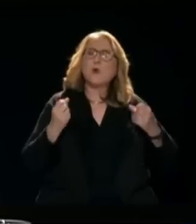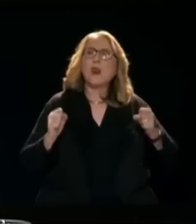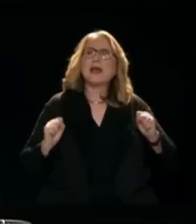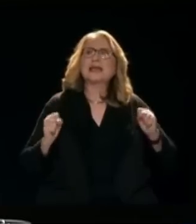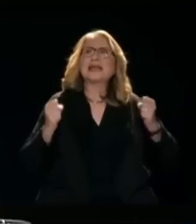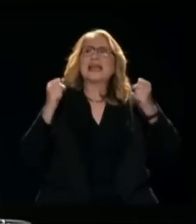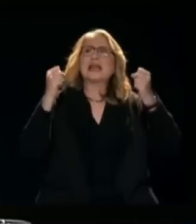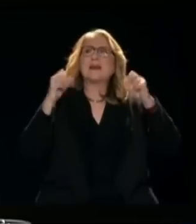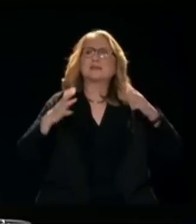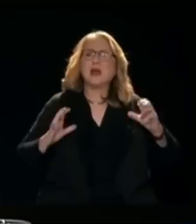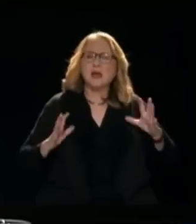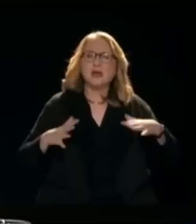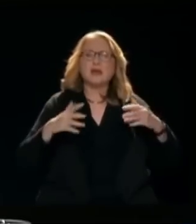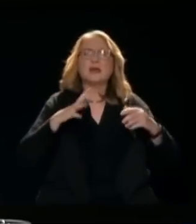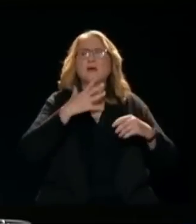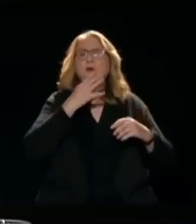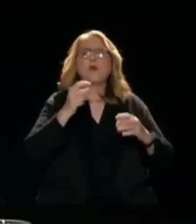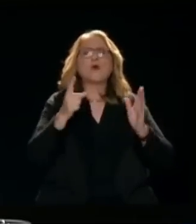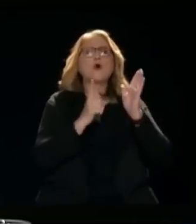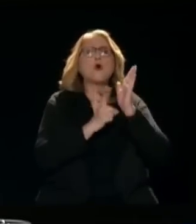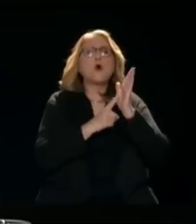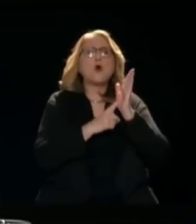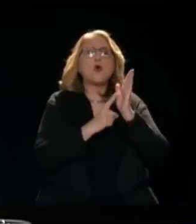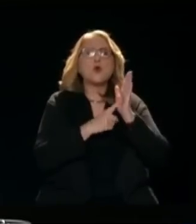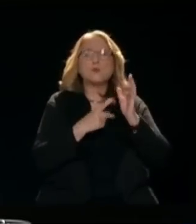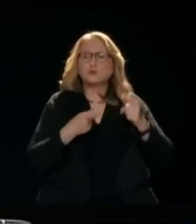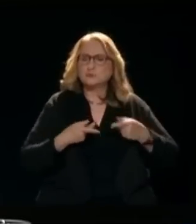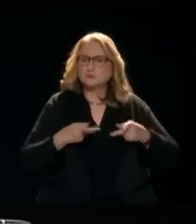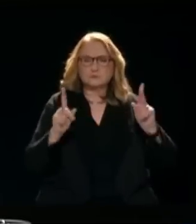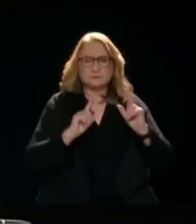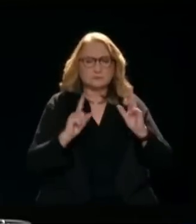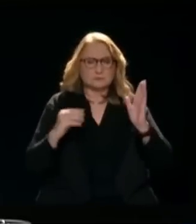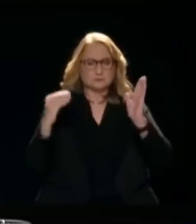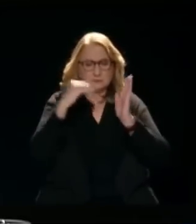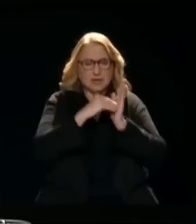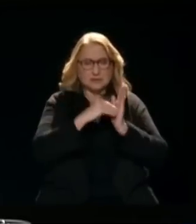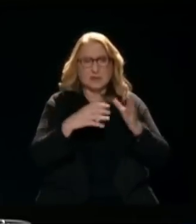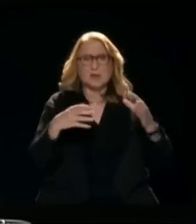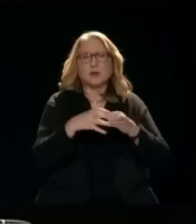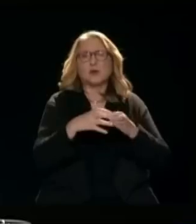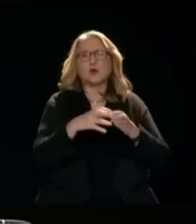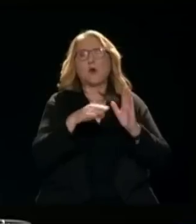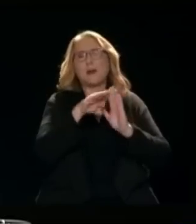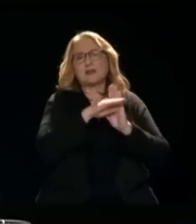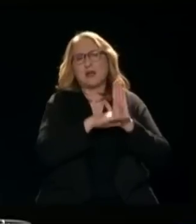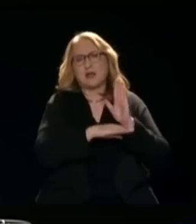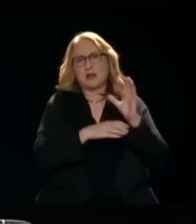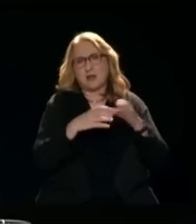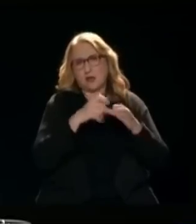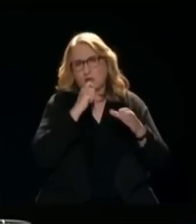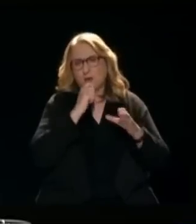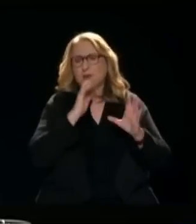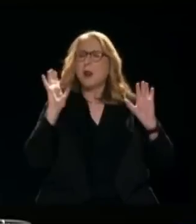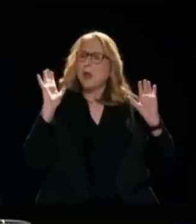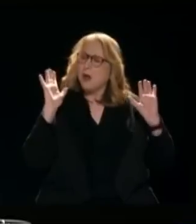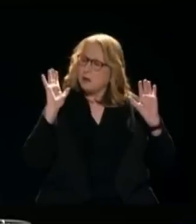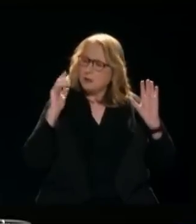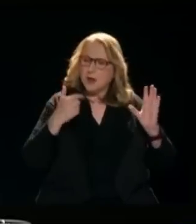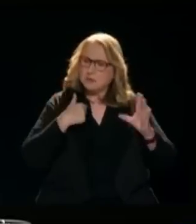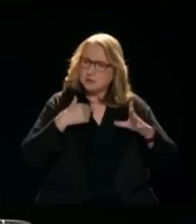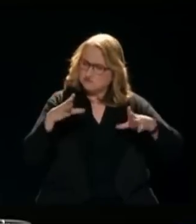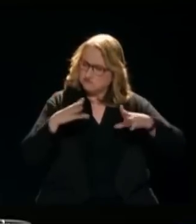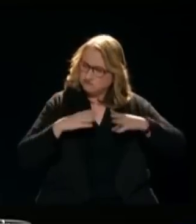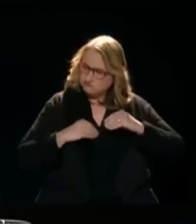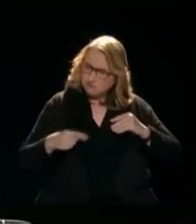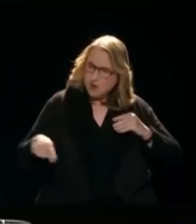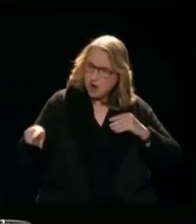τα επιτρέπει να αναγράφονται στο συνασπισμό κομμάτων. Αλλά κινήματα που έχουν δώσει τις μάχες όλα αυτά τα χρόνια, είτε σε τοπικό